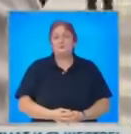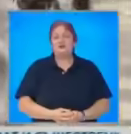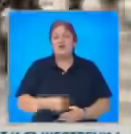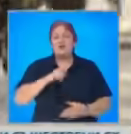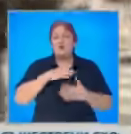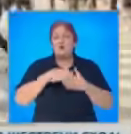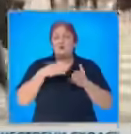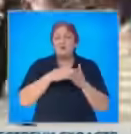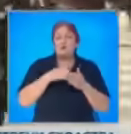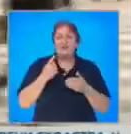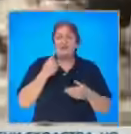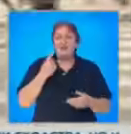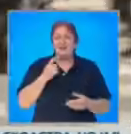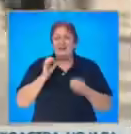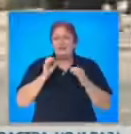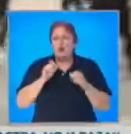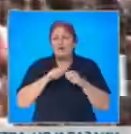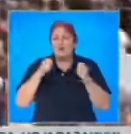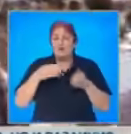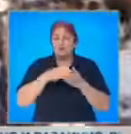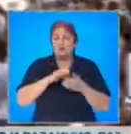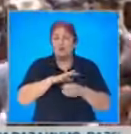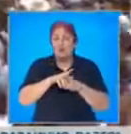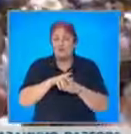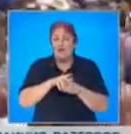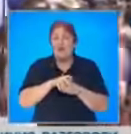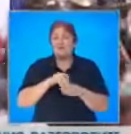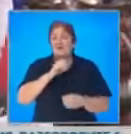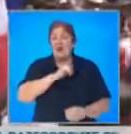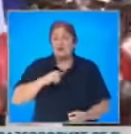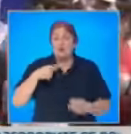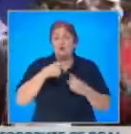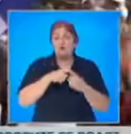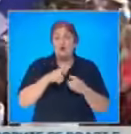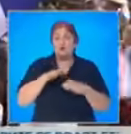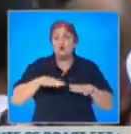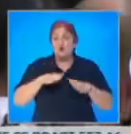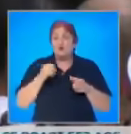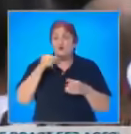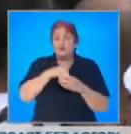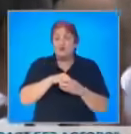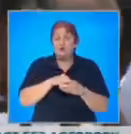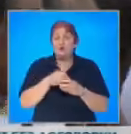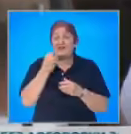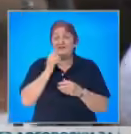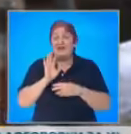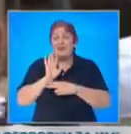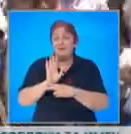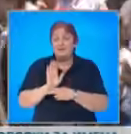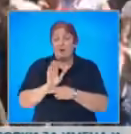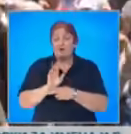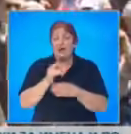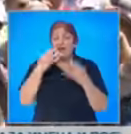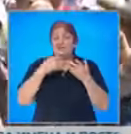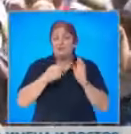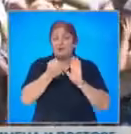Недоволството е провокирано от едни от най-строгите мерки срещу COVID-19 в Европа. Насочено е основно срещу въвеждането на зелен COVID-паспорт.